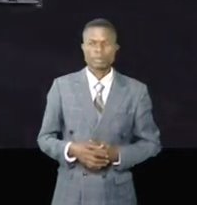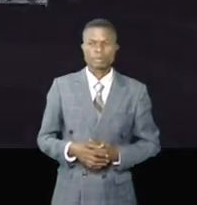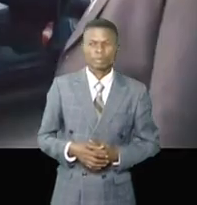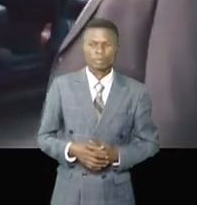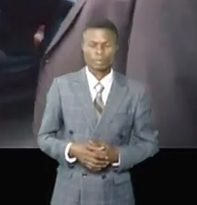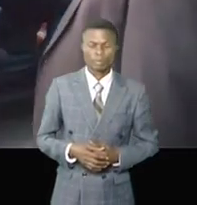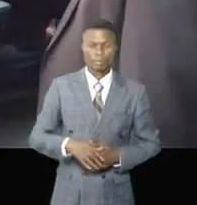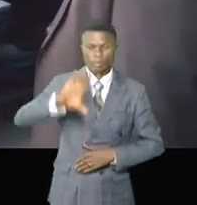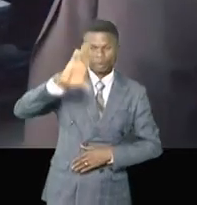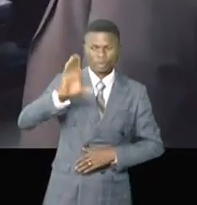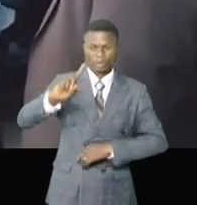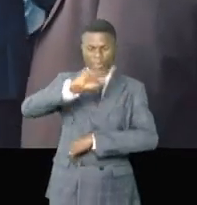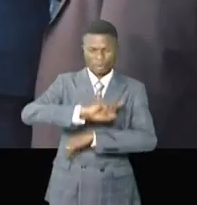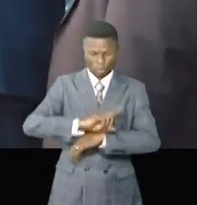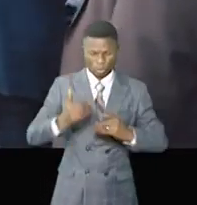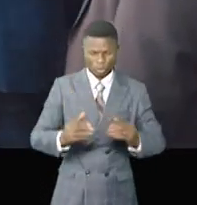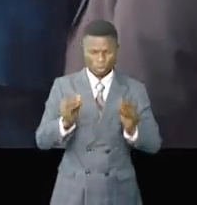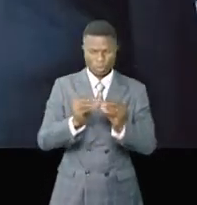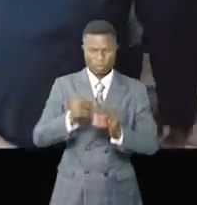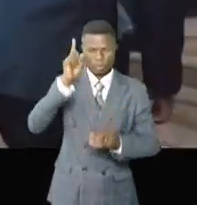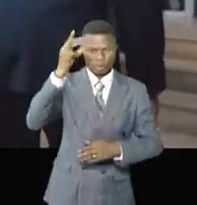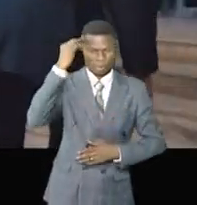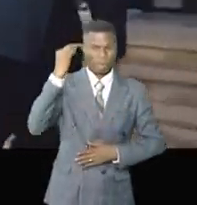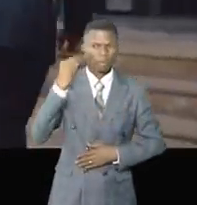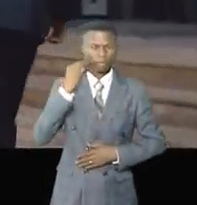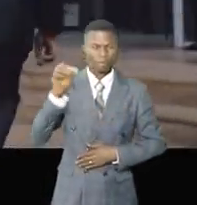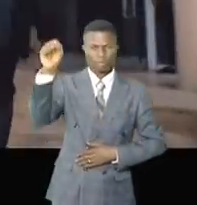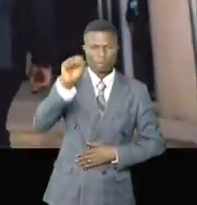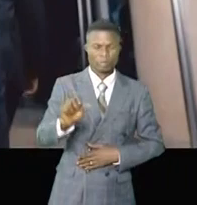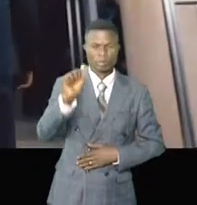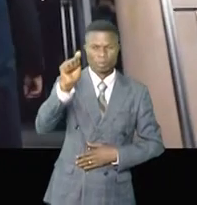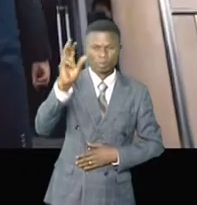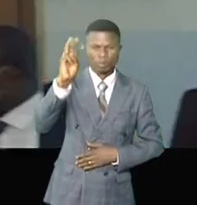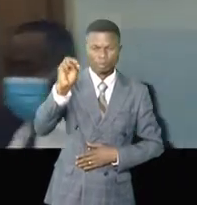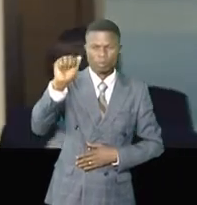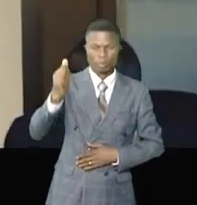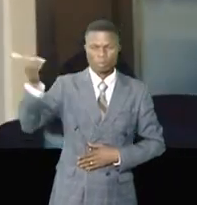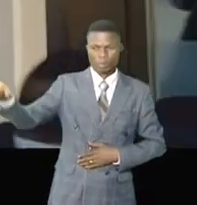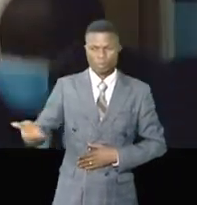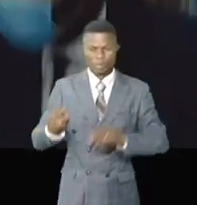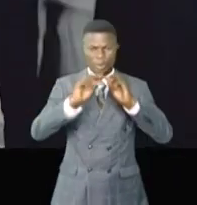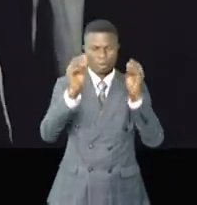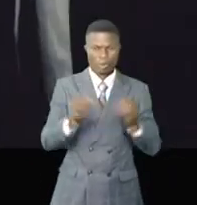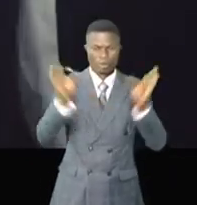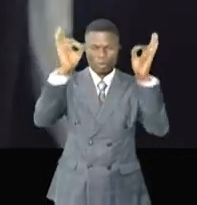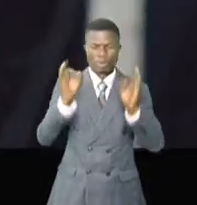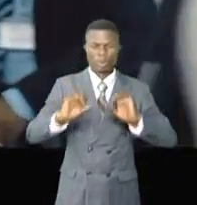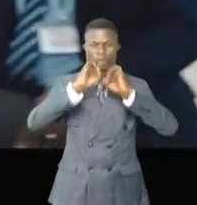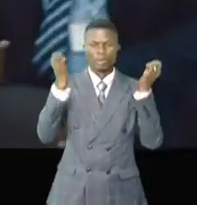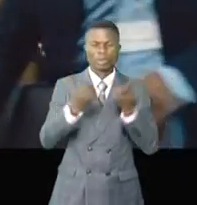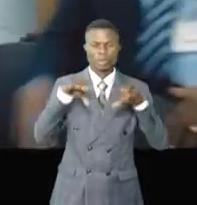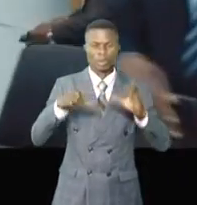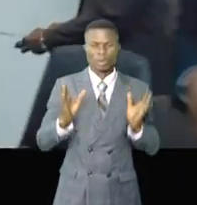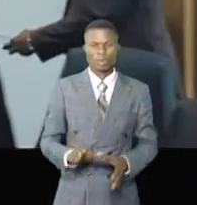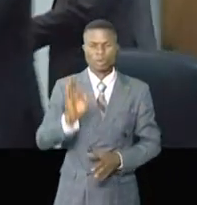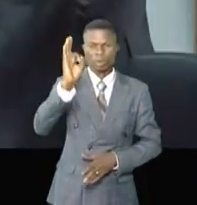À son cinquième jour de consultation, le Premier ministre Jean-Michel Samalou Kondé-Kiengé a accueilli la délégation de la Fédération des entreprises du Congo,